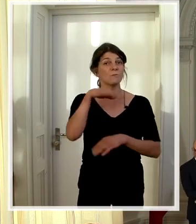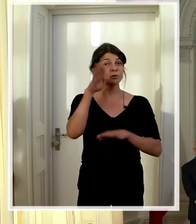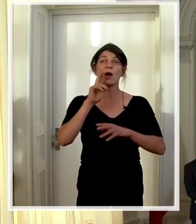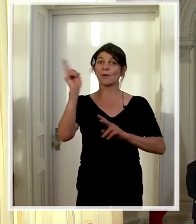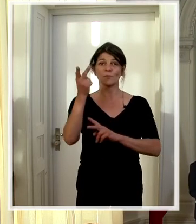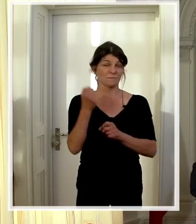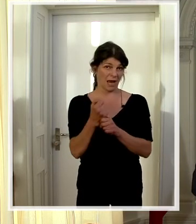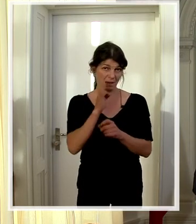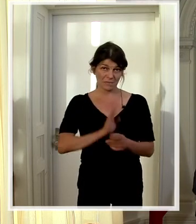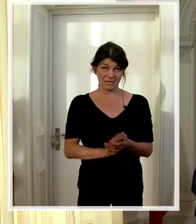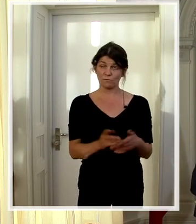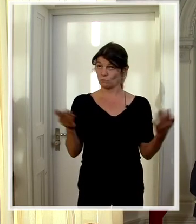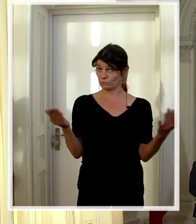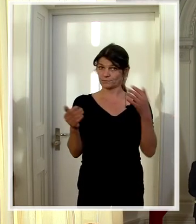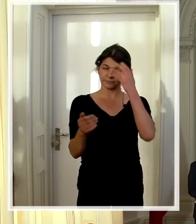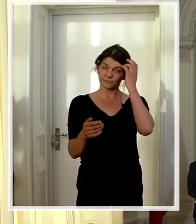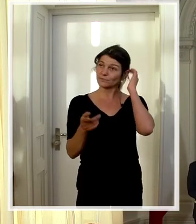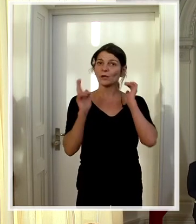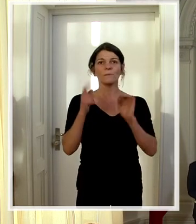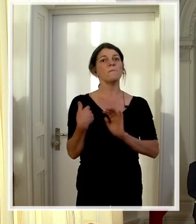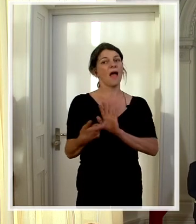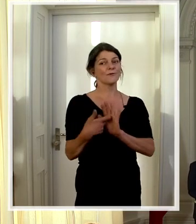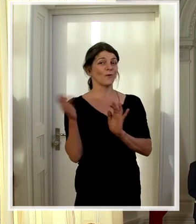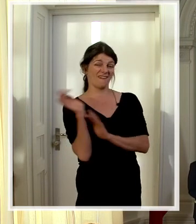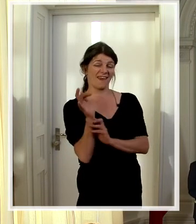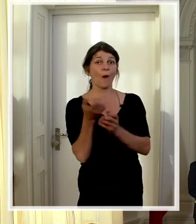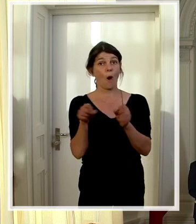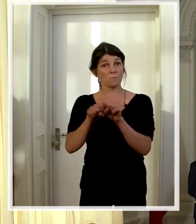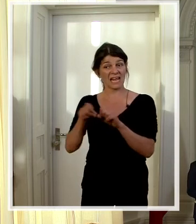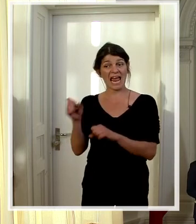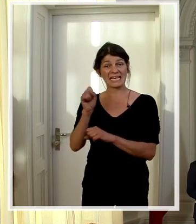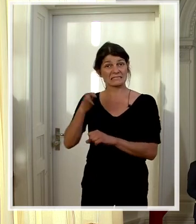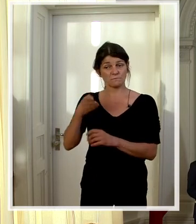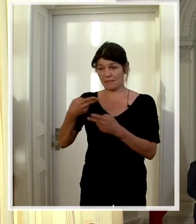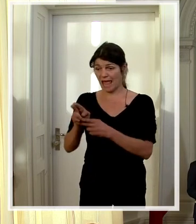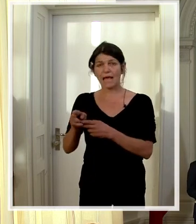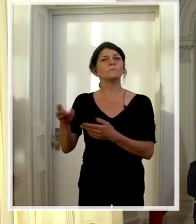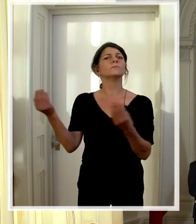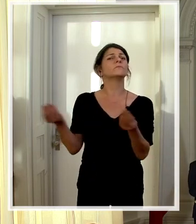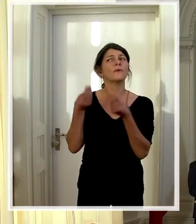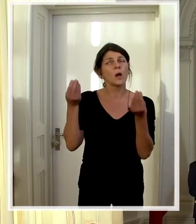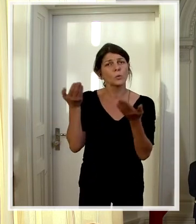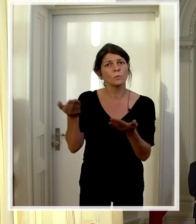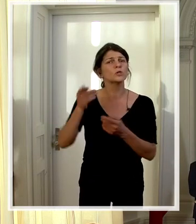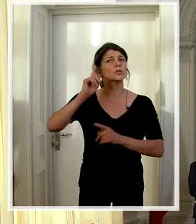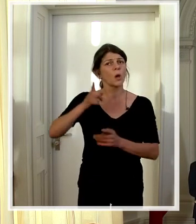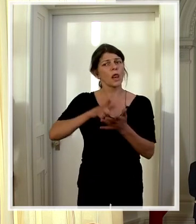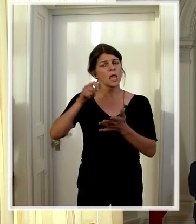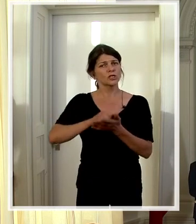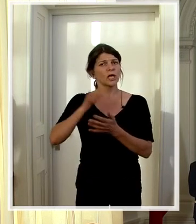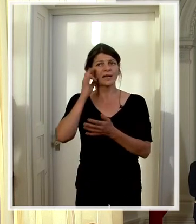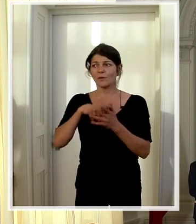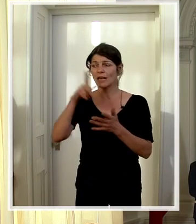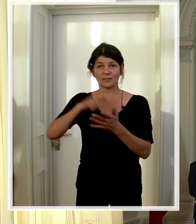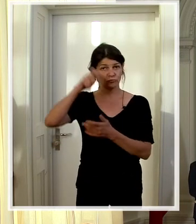Warum? Man fängt da traditionell mit der Herausforderung, das wäre das Gegenkomitee S-Bahn Nein. Warum sollen die Liechtensteinerinnen und Liechtensteiner